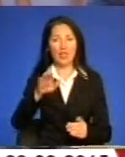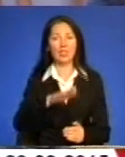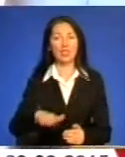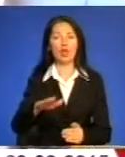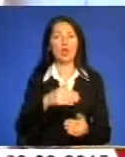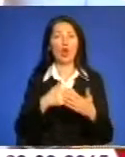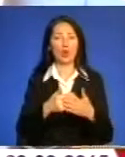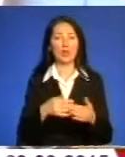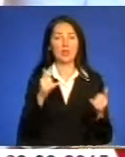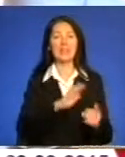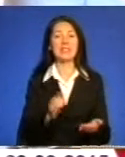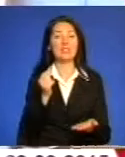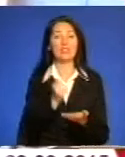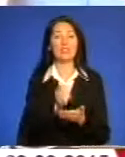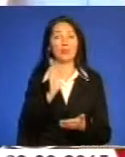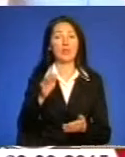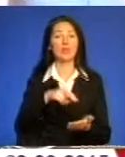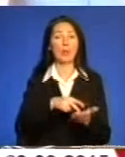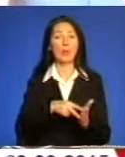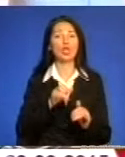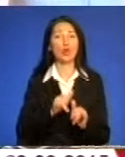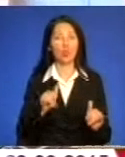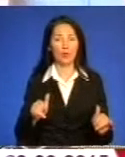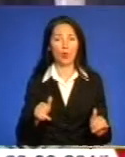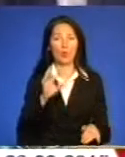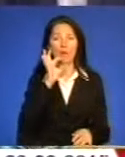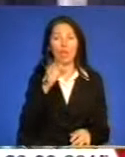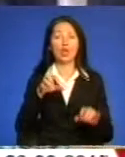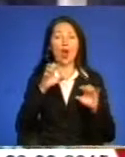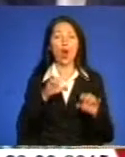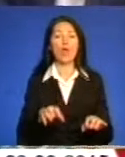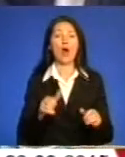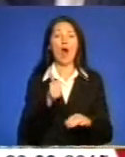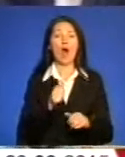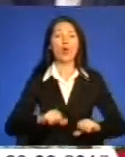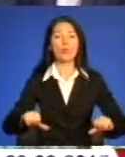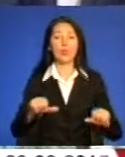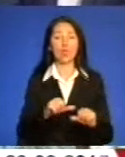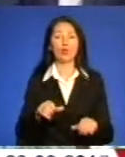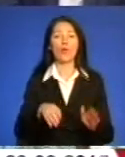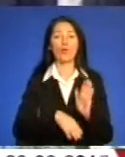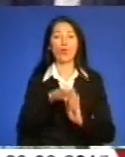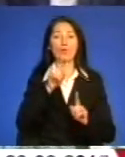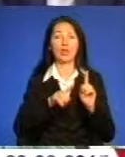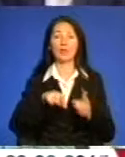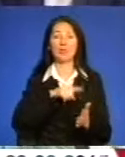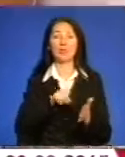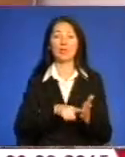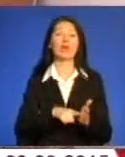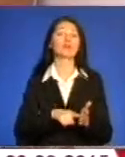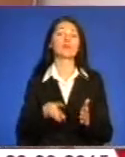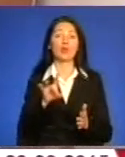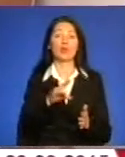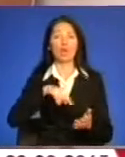не затверджений перспективний план їх розвитку, каже голова Комітету Верховної Ради з питань державного будівництва, регіональної політики та